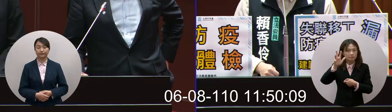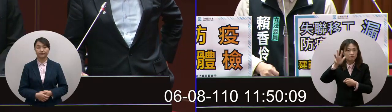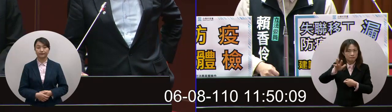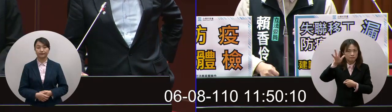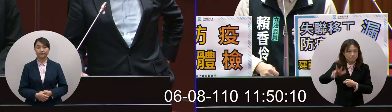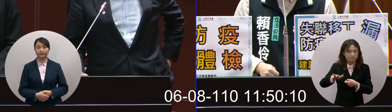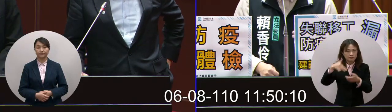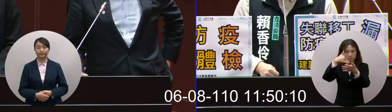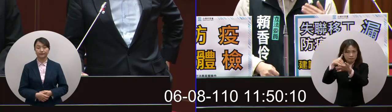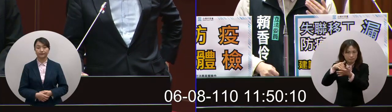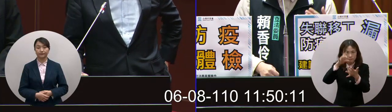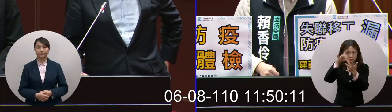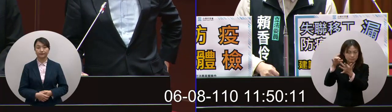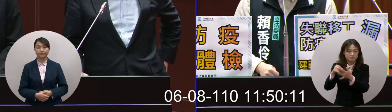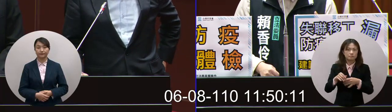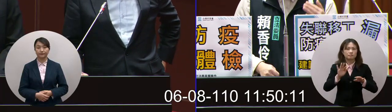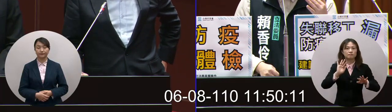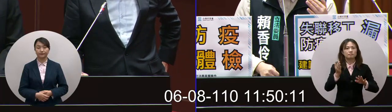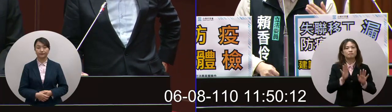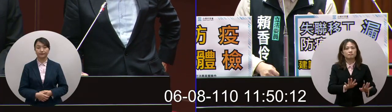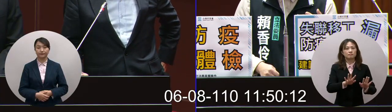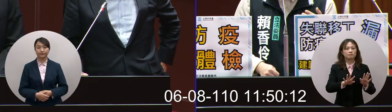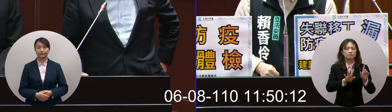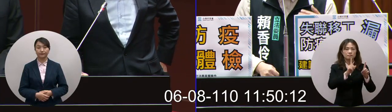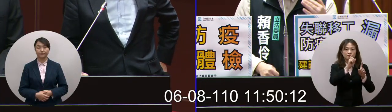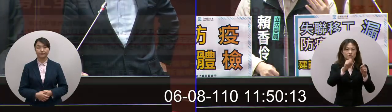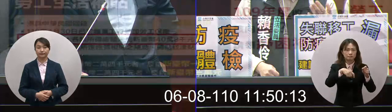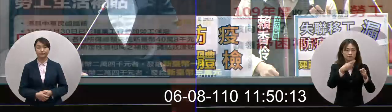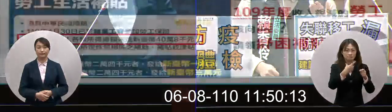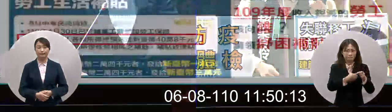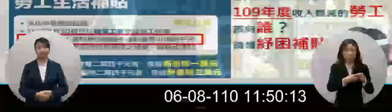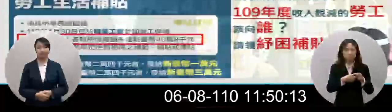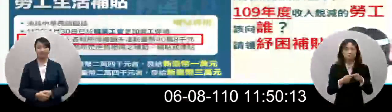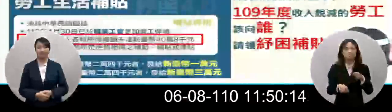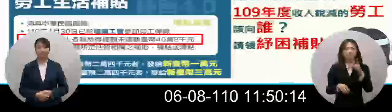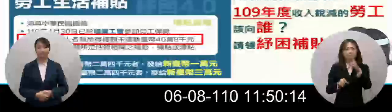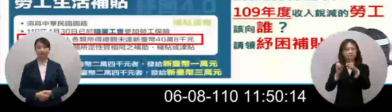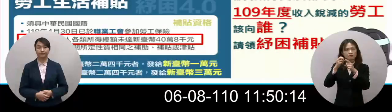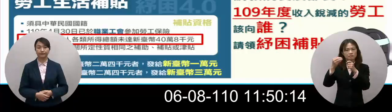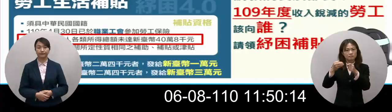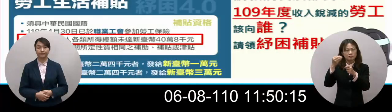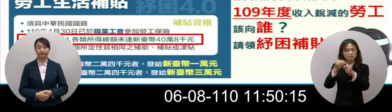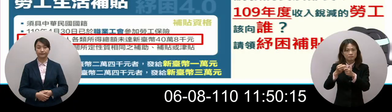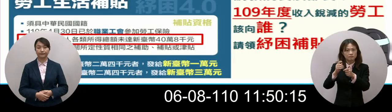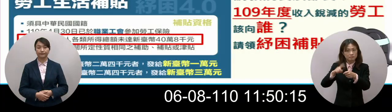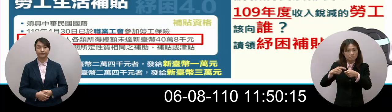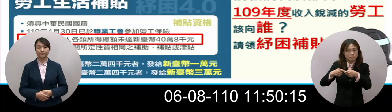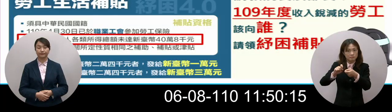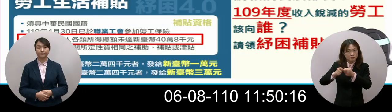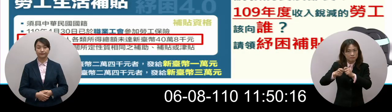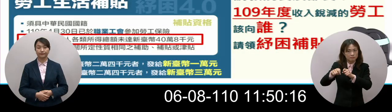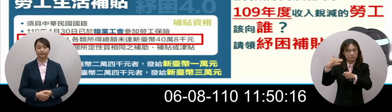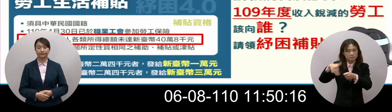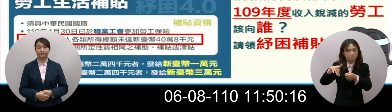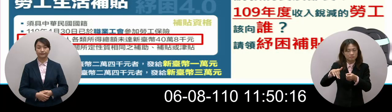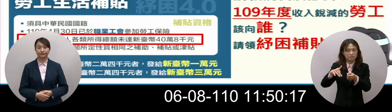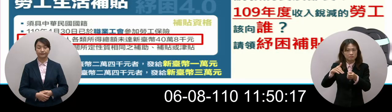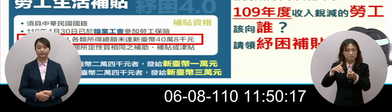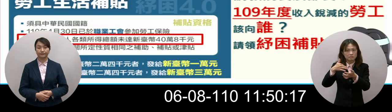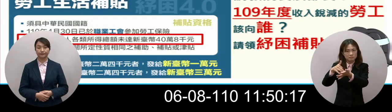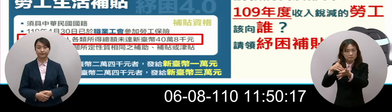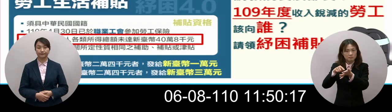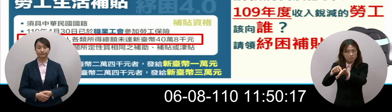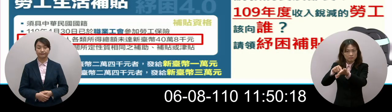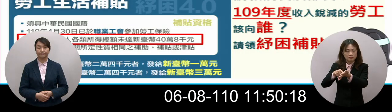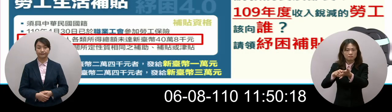是110年。所以109年在所得税的部分，你们是说还没有办法去申报完整，所以资料没办法做勾稽，这是